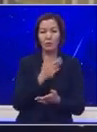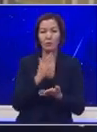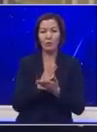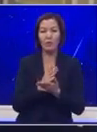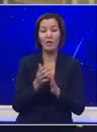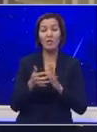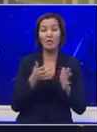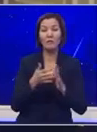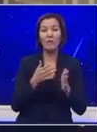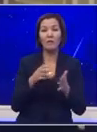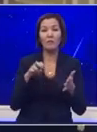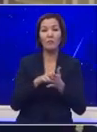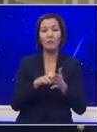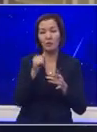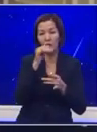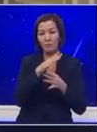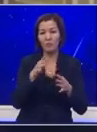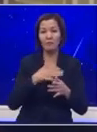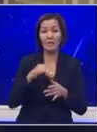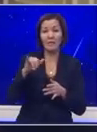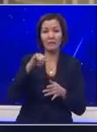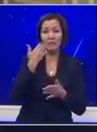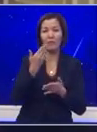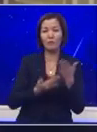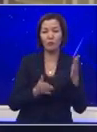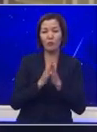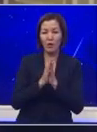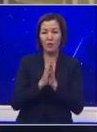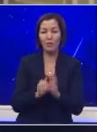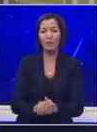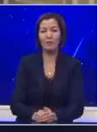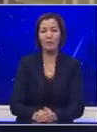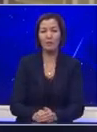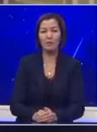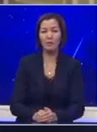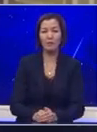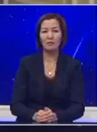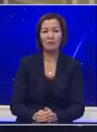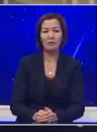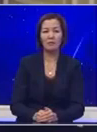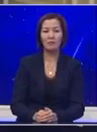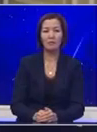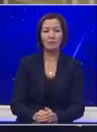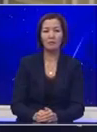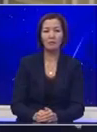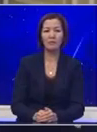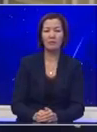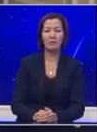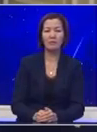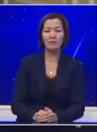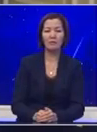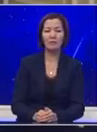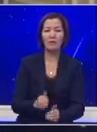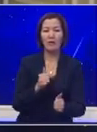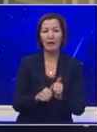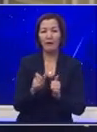Егер жетпей қалса, пошта жұмыс істемей қалса, бізге хабарласады редакцияға. Біздің газет қайда деп, содан кейін біз оларға жеткіземіз. Әрқайсысын танимыз десек те